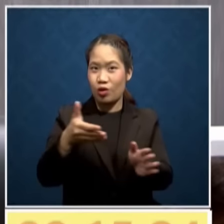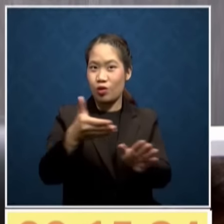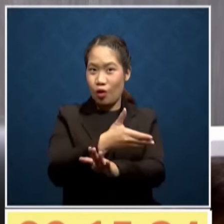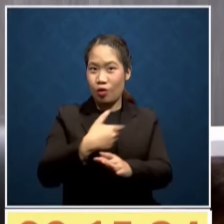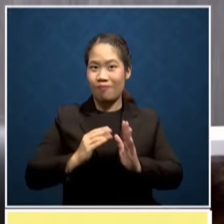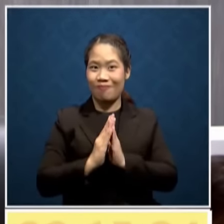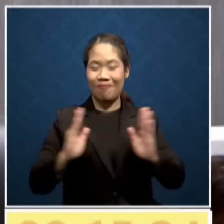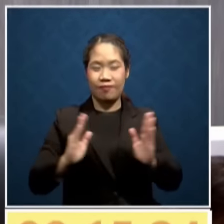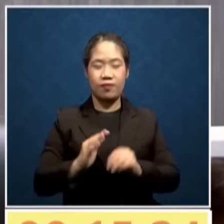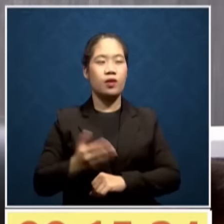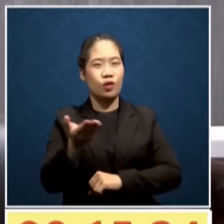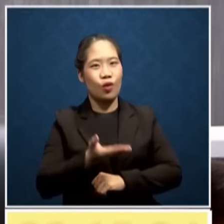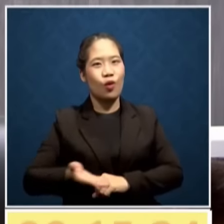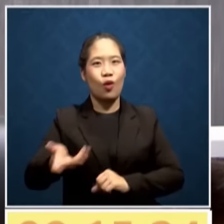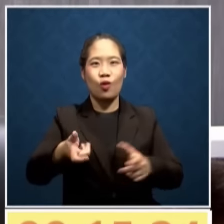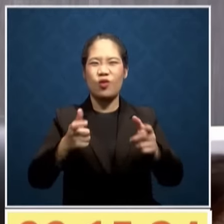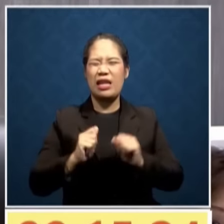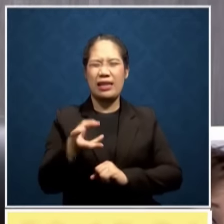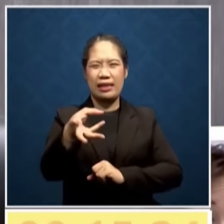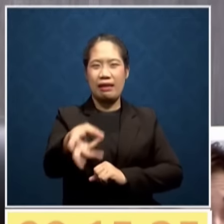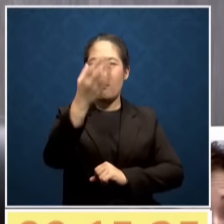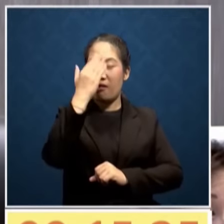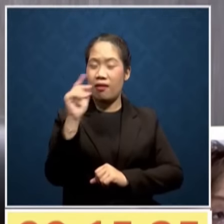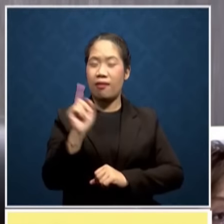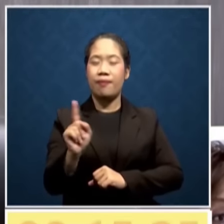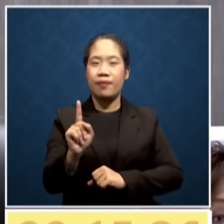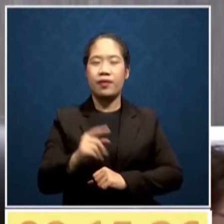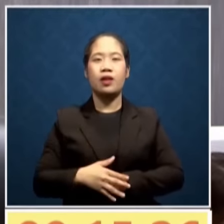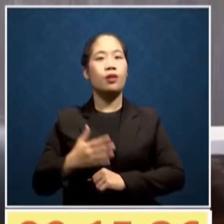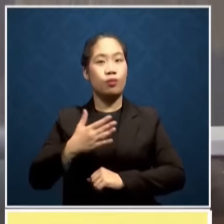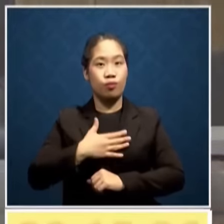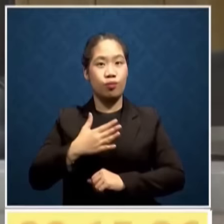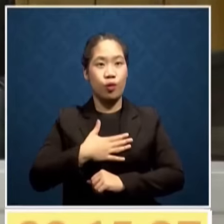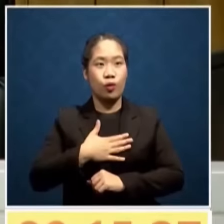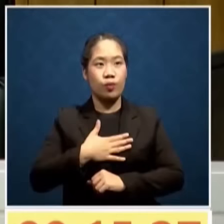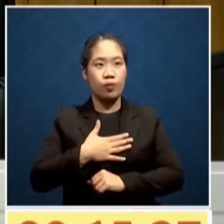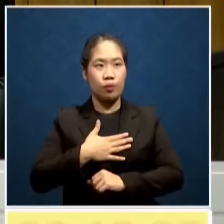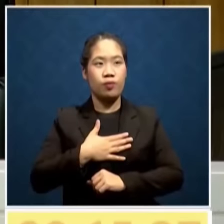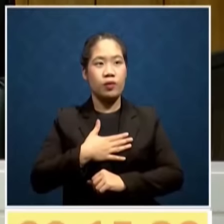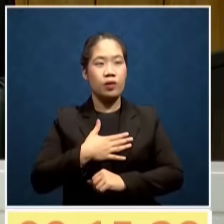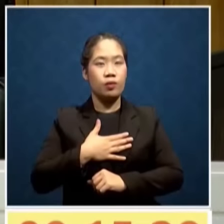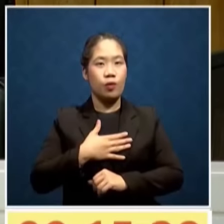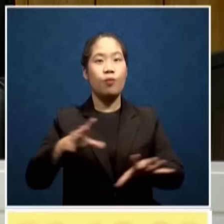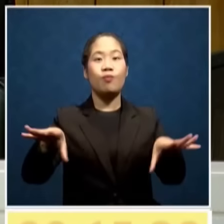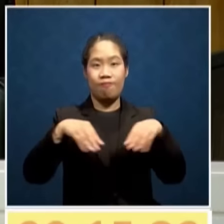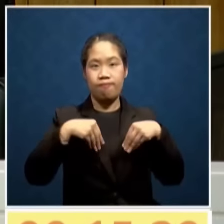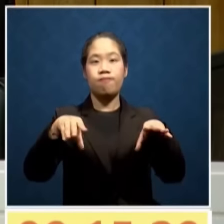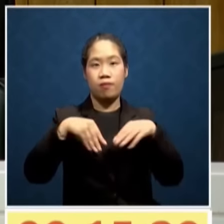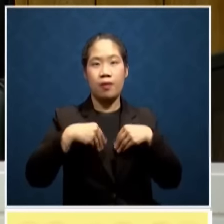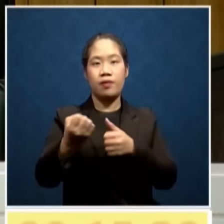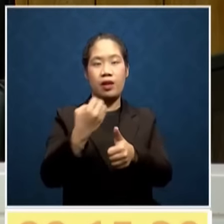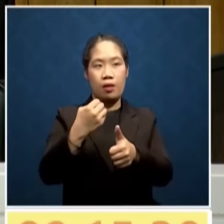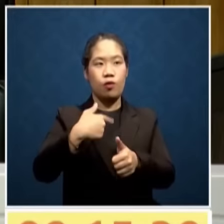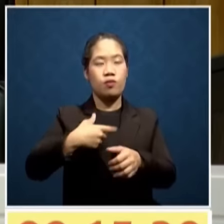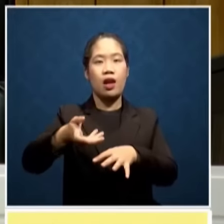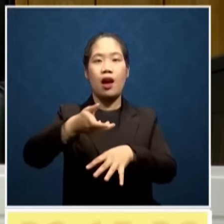ขออนุญาตนิดเดียวครับท่านประธานที่เคารพและถึงท่านไม่ผมขอรับฟังความคิดเห็นของอาจารย์นะครับจะนำ